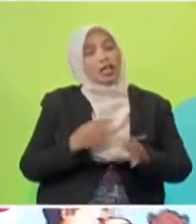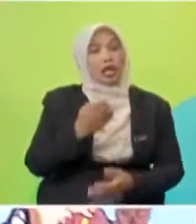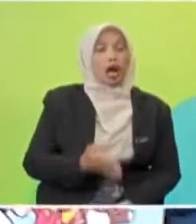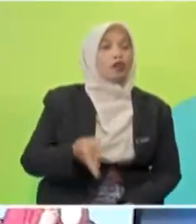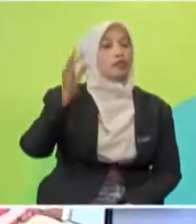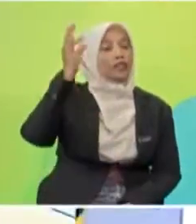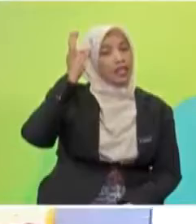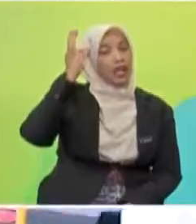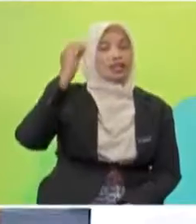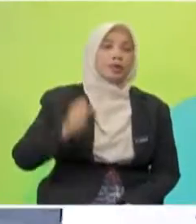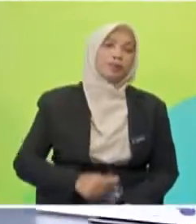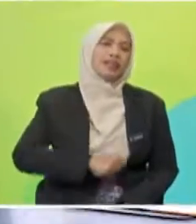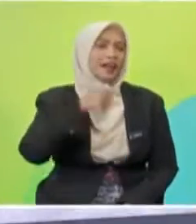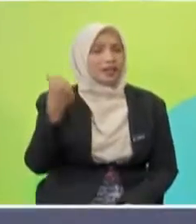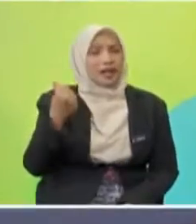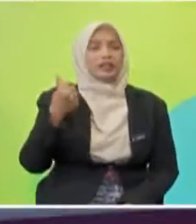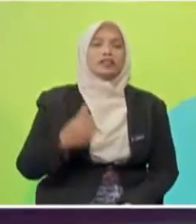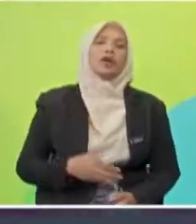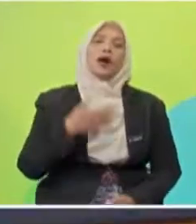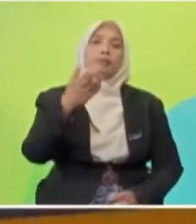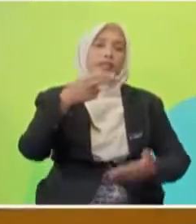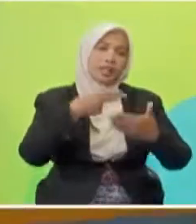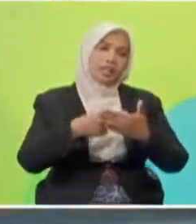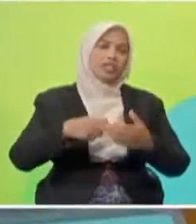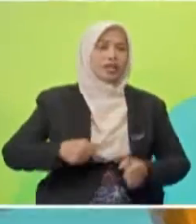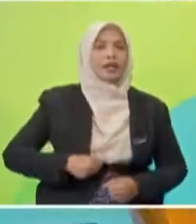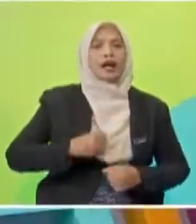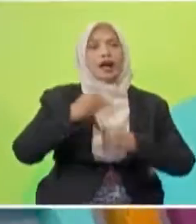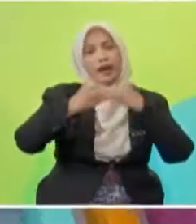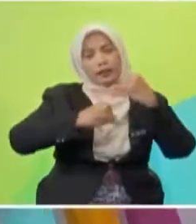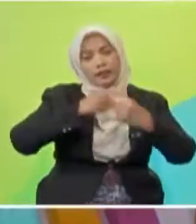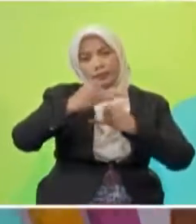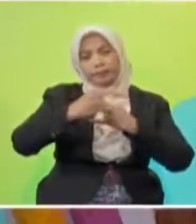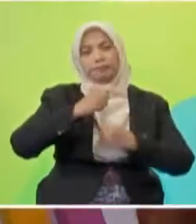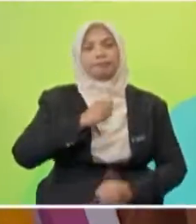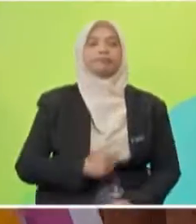Jika kau fikirkan kemenangan, kau hampiri kejayaan.